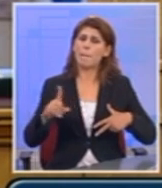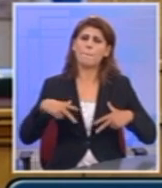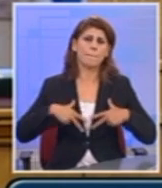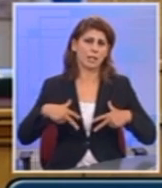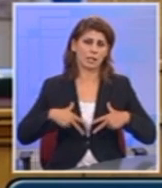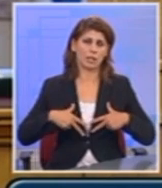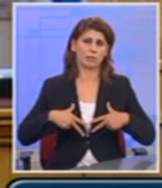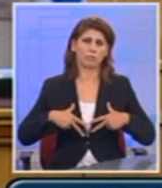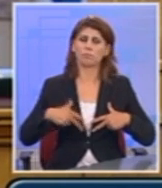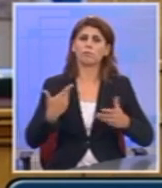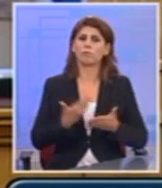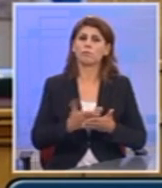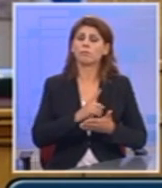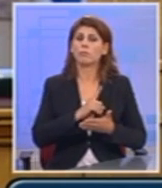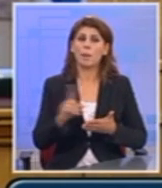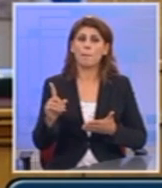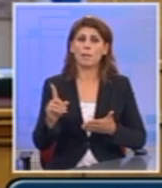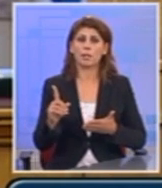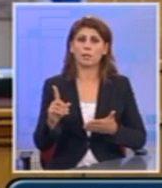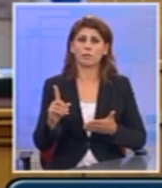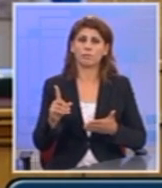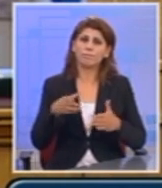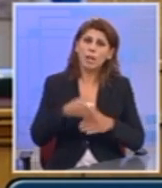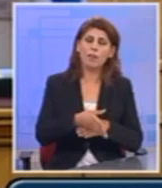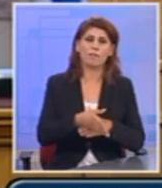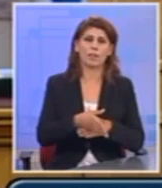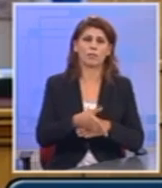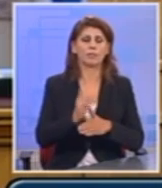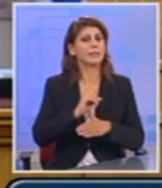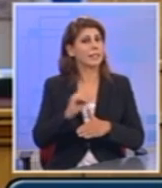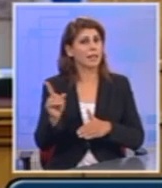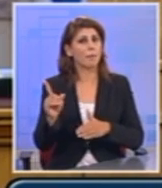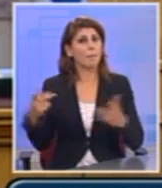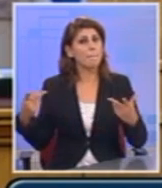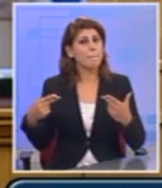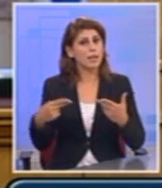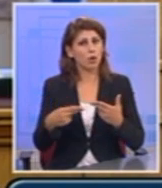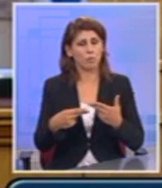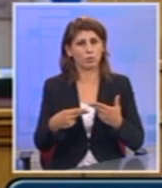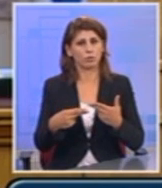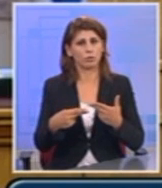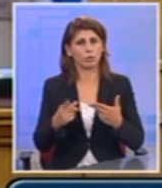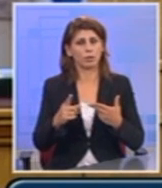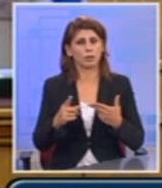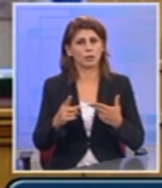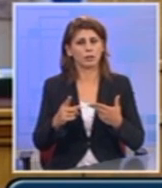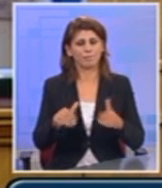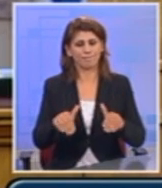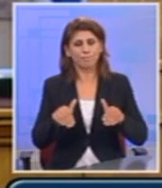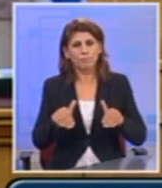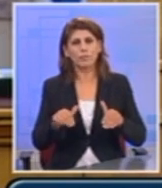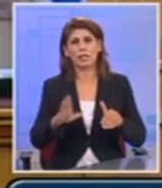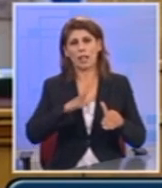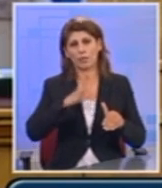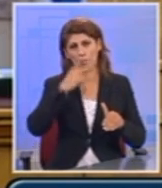να μην παρεμβαίνουν ή και να μην περικόπτουν ή περιστέλλονται δικαιώματα